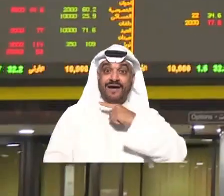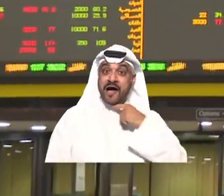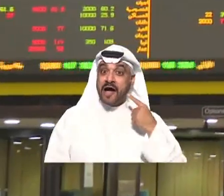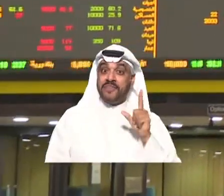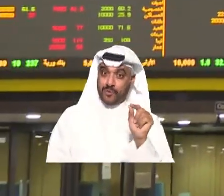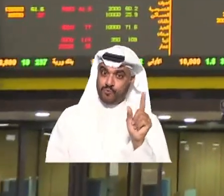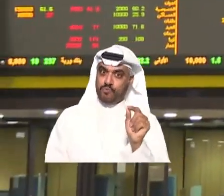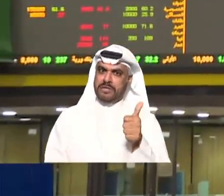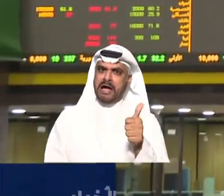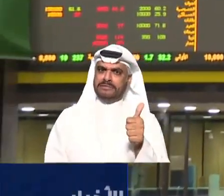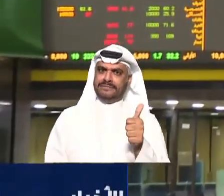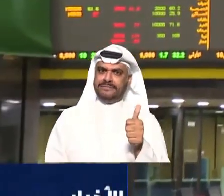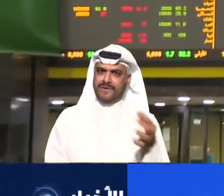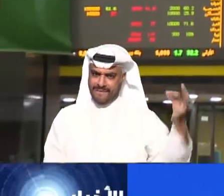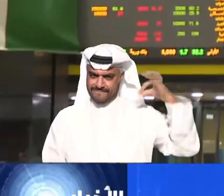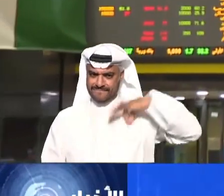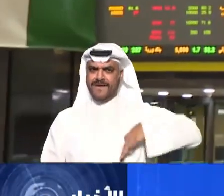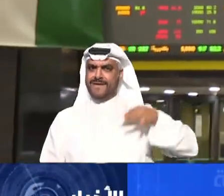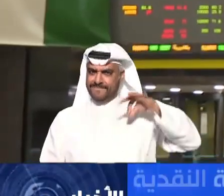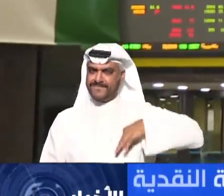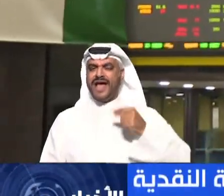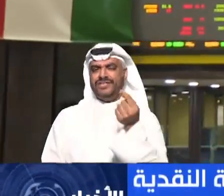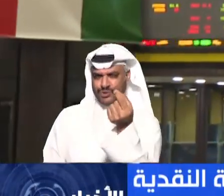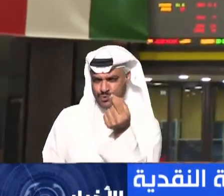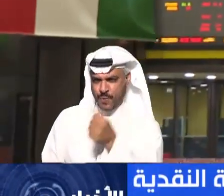رصيده، ليبلغ بذلك مستوى